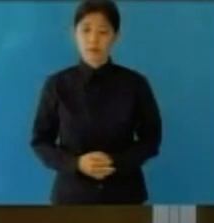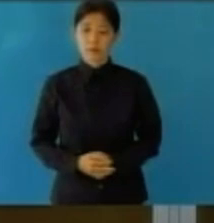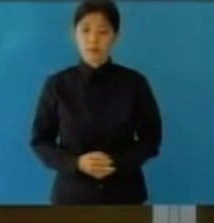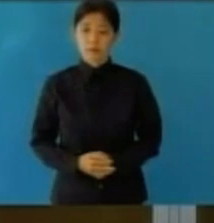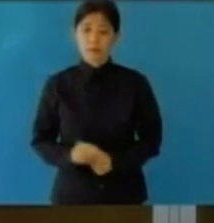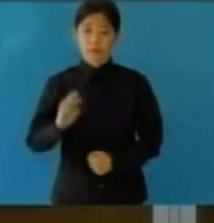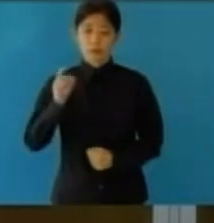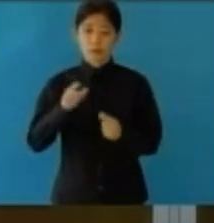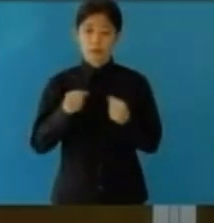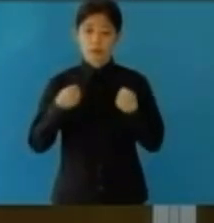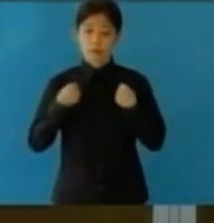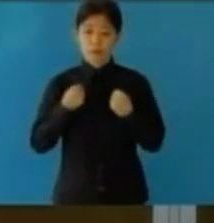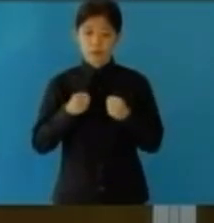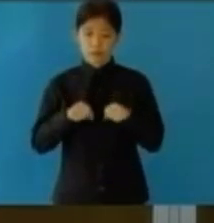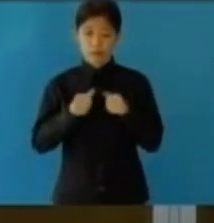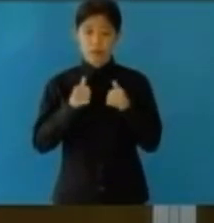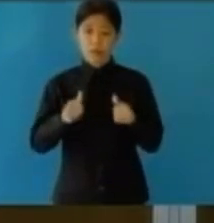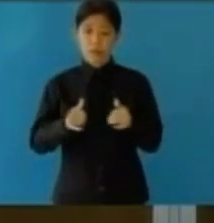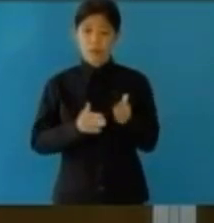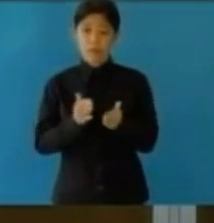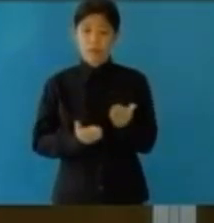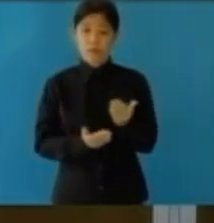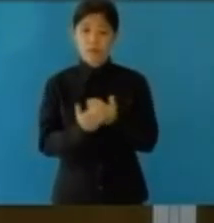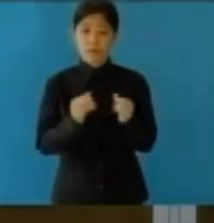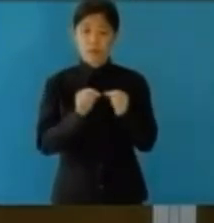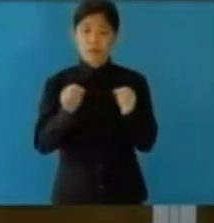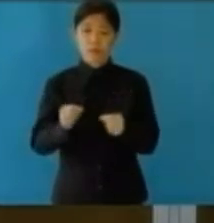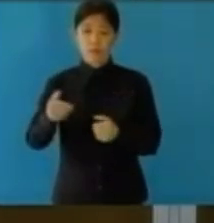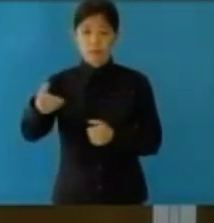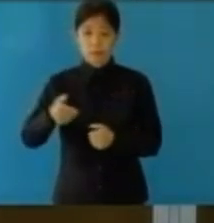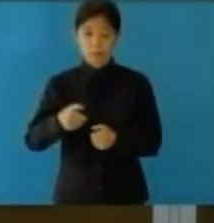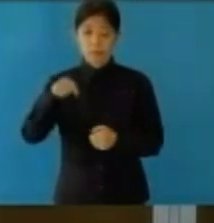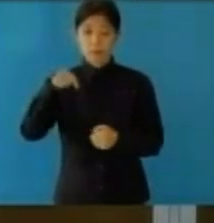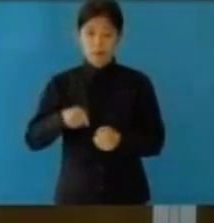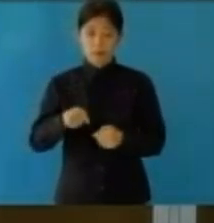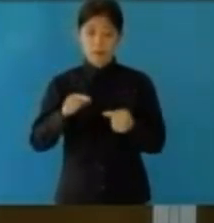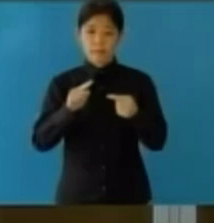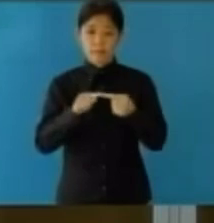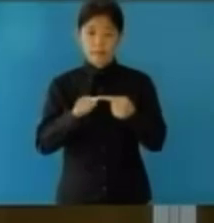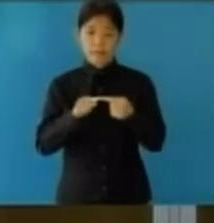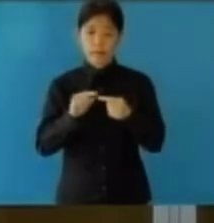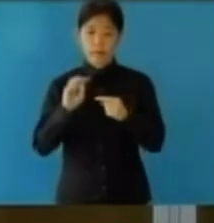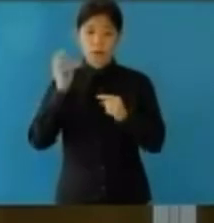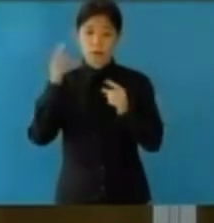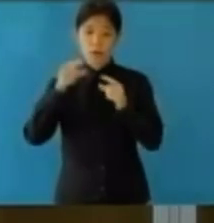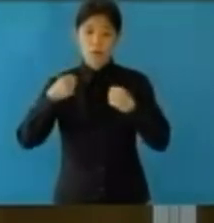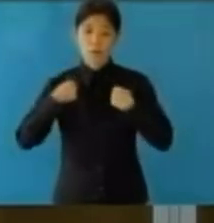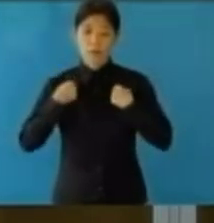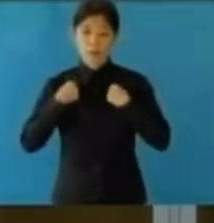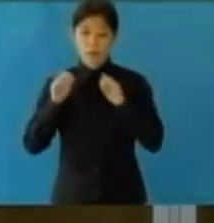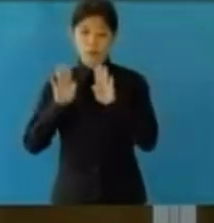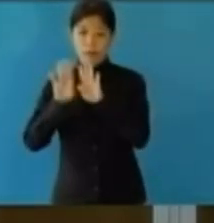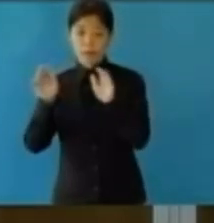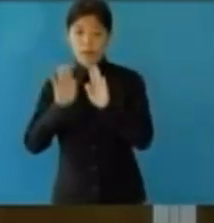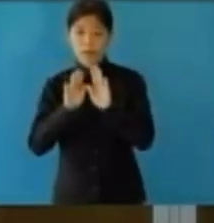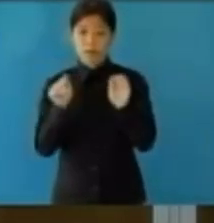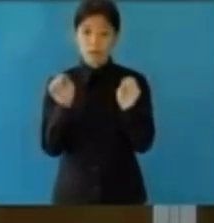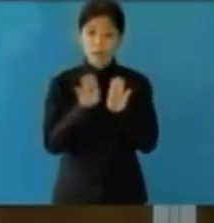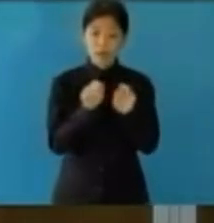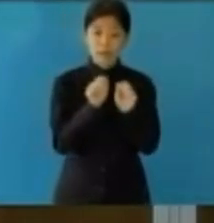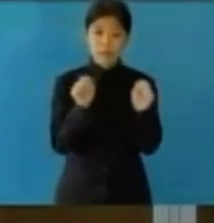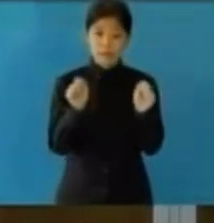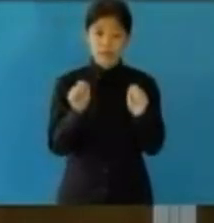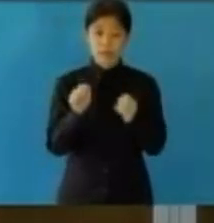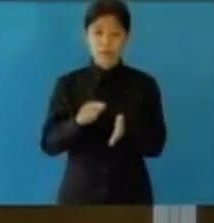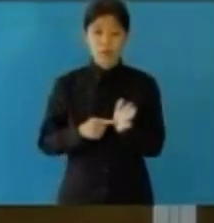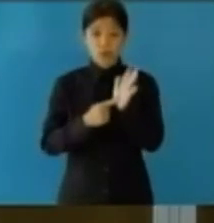鹿児島国体全国障害者スポーツ大会に関するご質問のうち、まず、鹿児島国体の開閉会式に出演する著名人につい